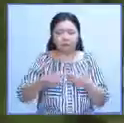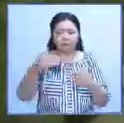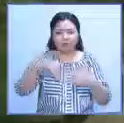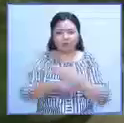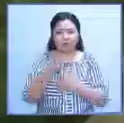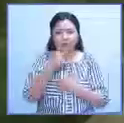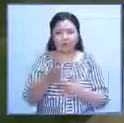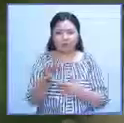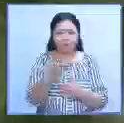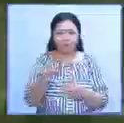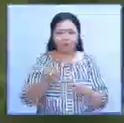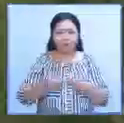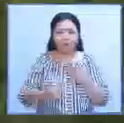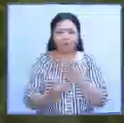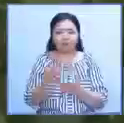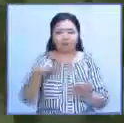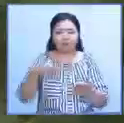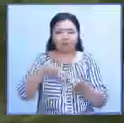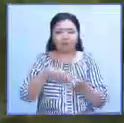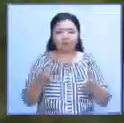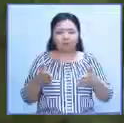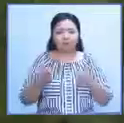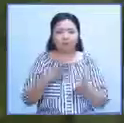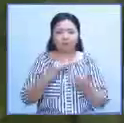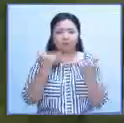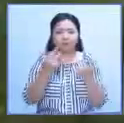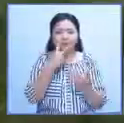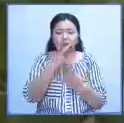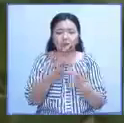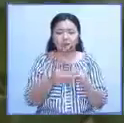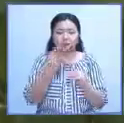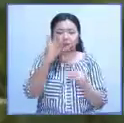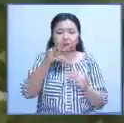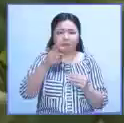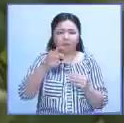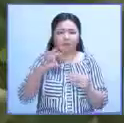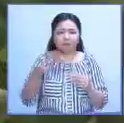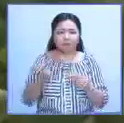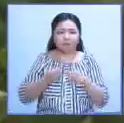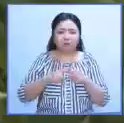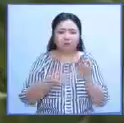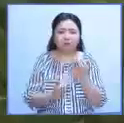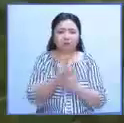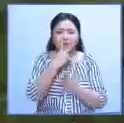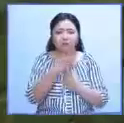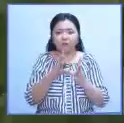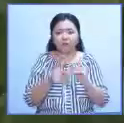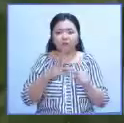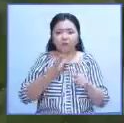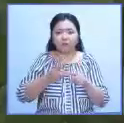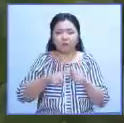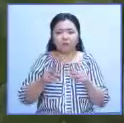өсірумен айналысатын жылыжайда тұрмыз. Алып плантациядан күніне 4-6 тоннаға дейін қияр жинақталып,